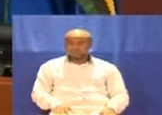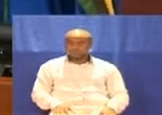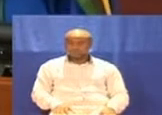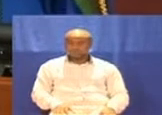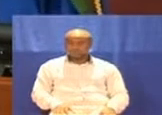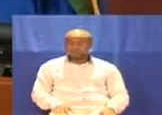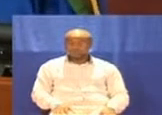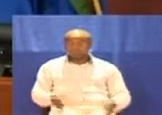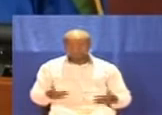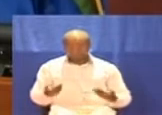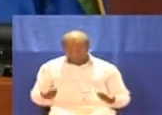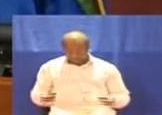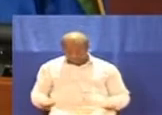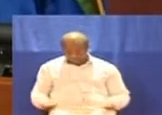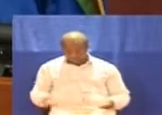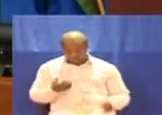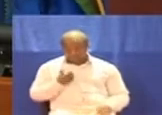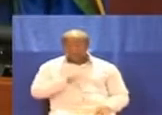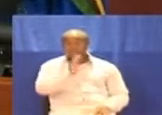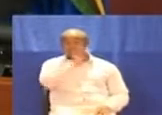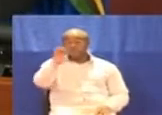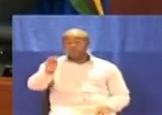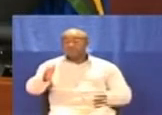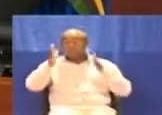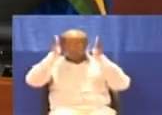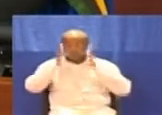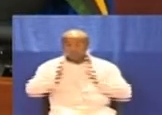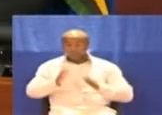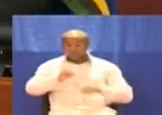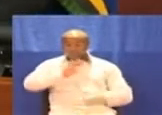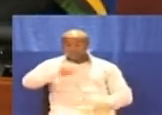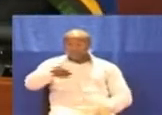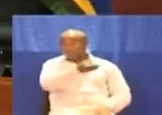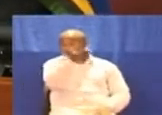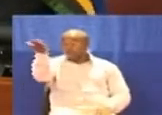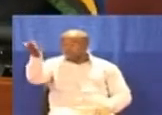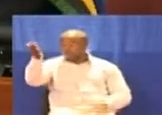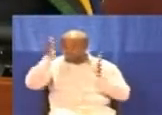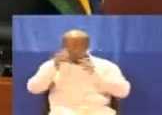Natoa wito tena kwa wabunge wote kokote kule waliko nchini kurudi Dodoma.